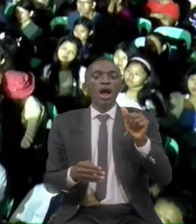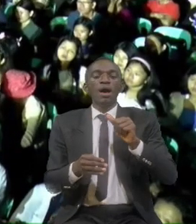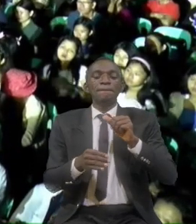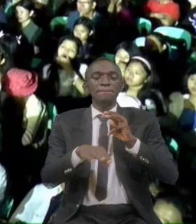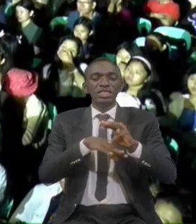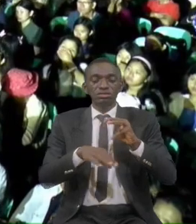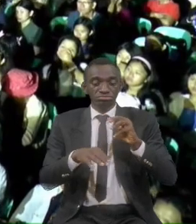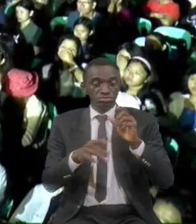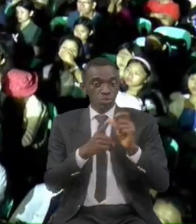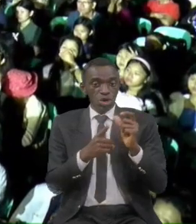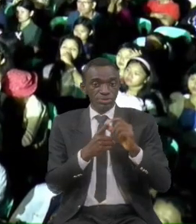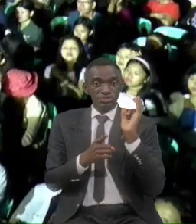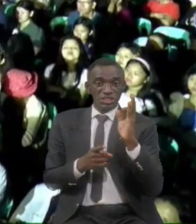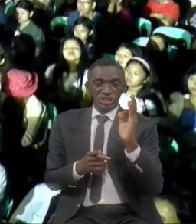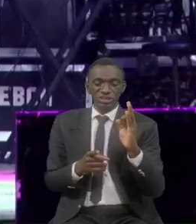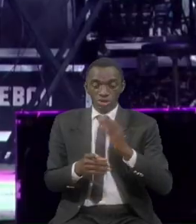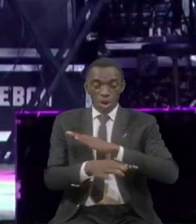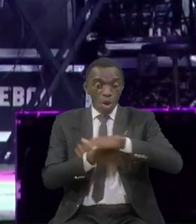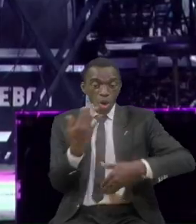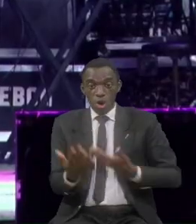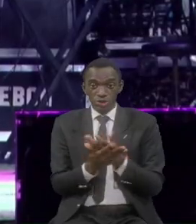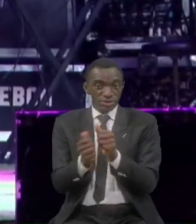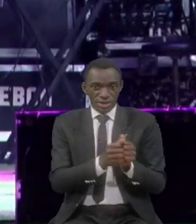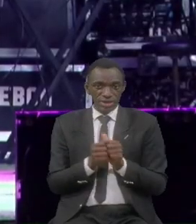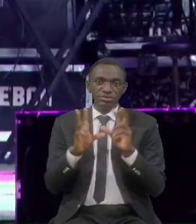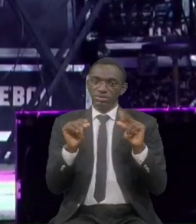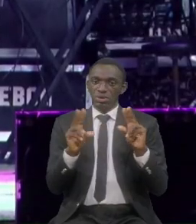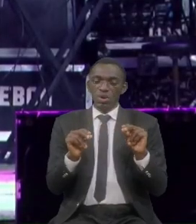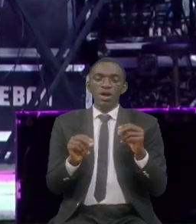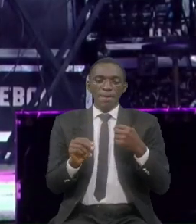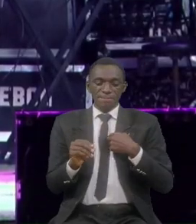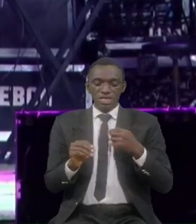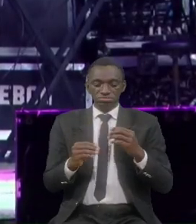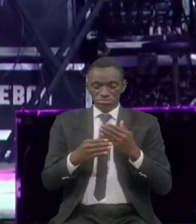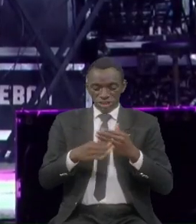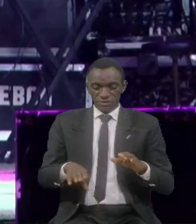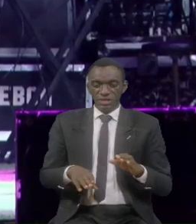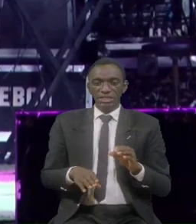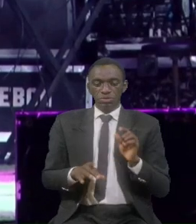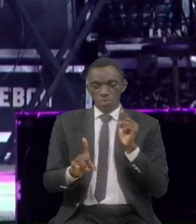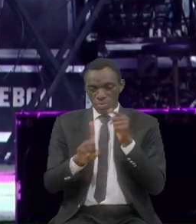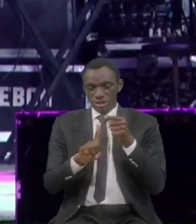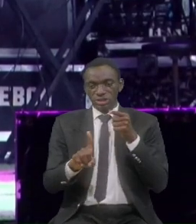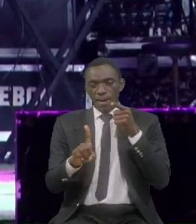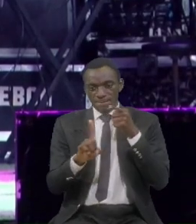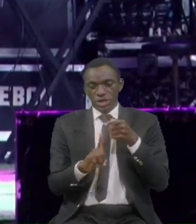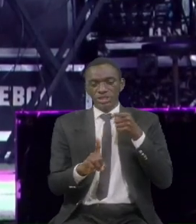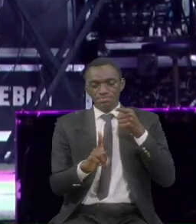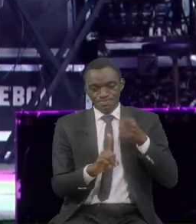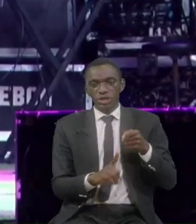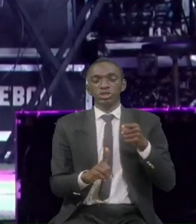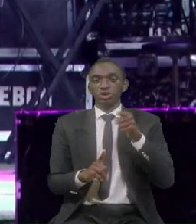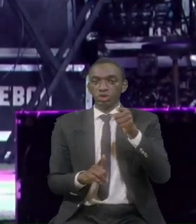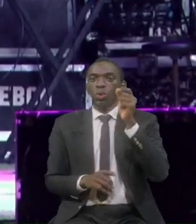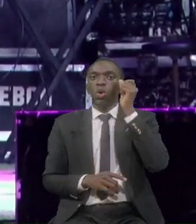one spoon, one step, one subtitle, one point at a time. O yun yas, usama na nga dili na